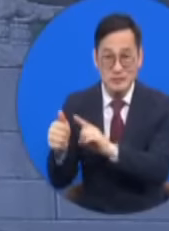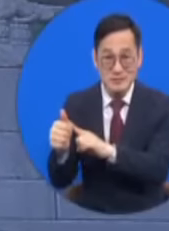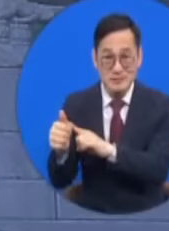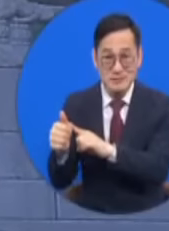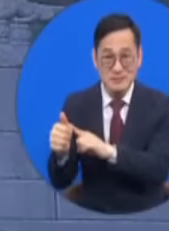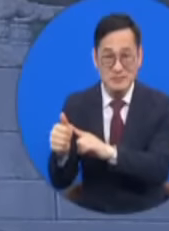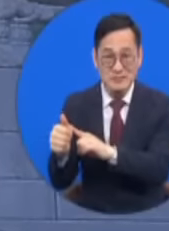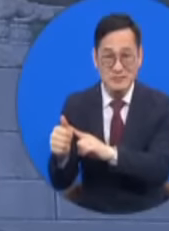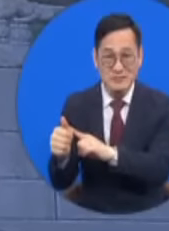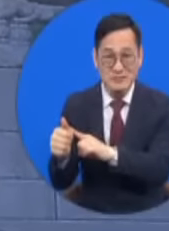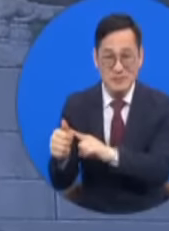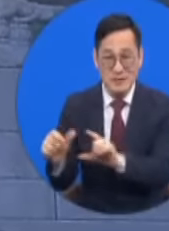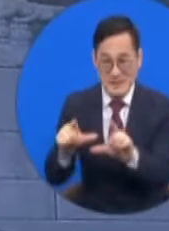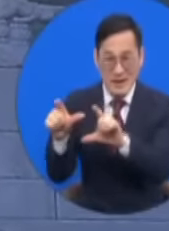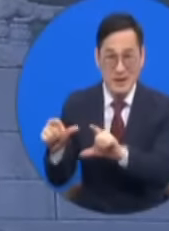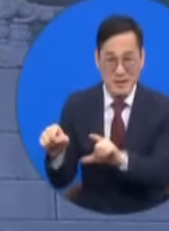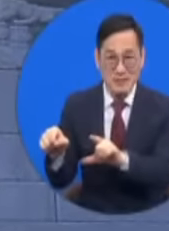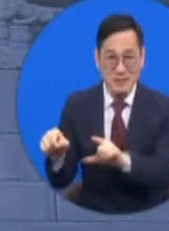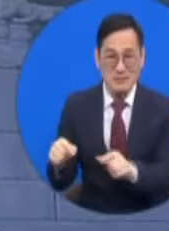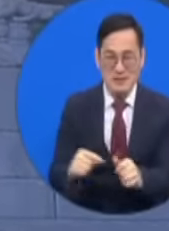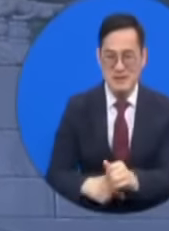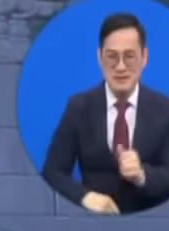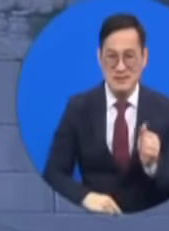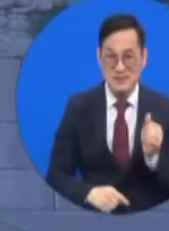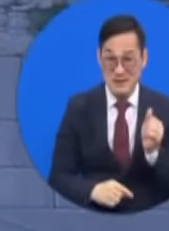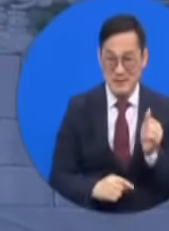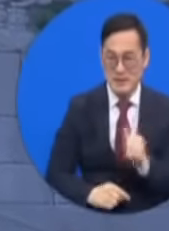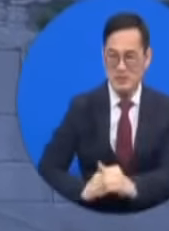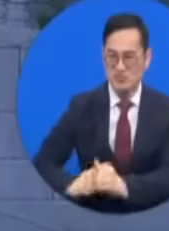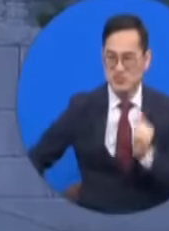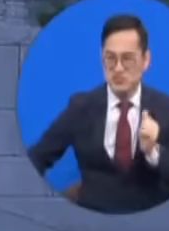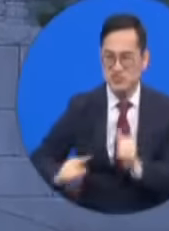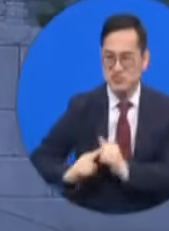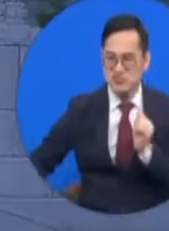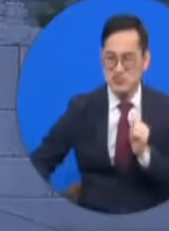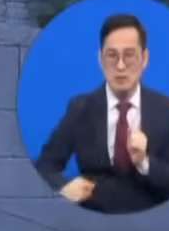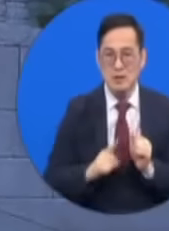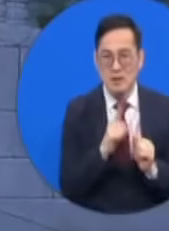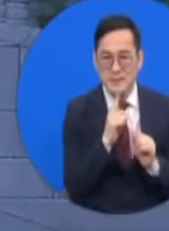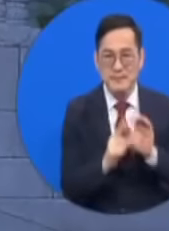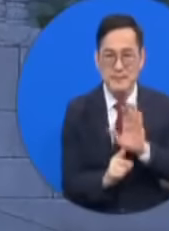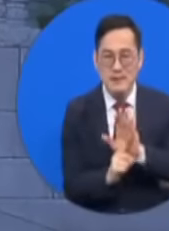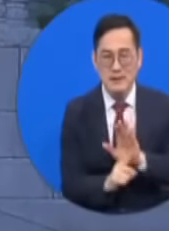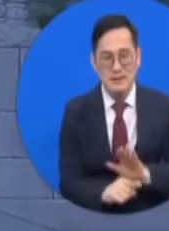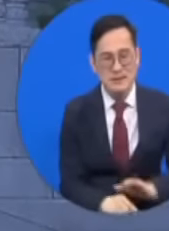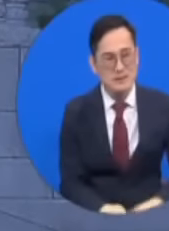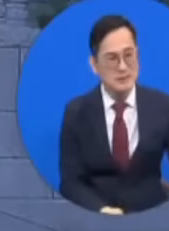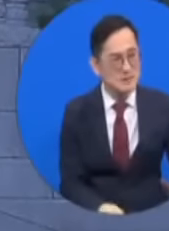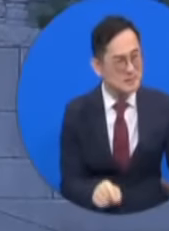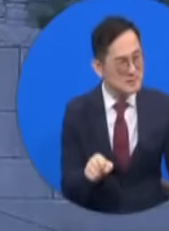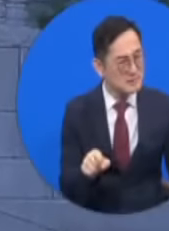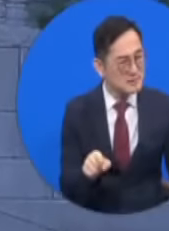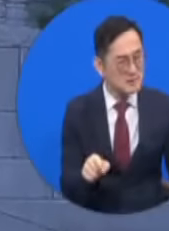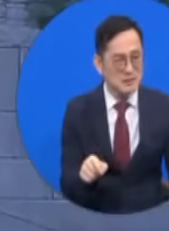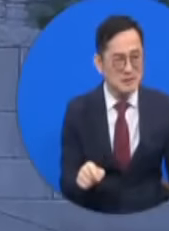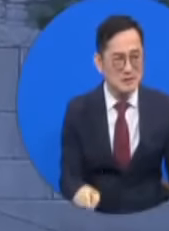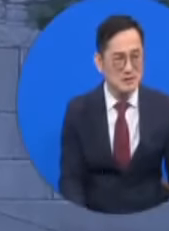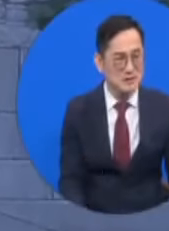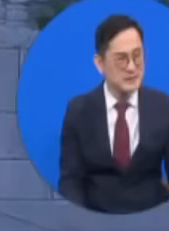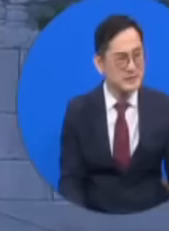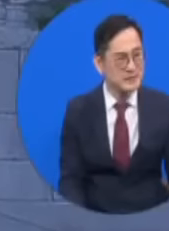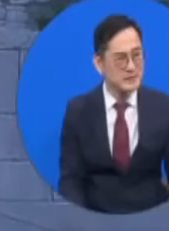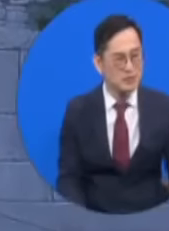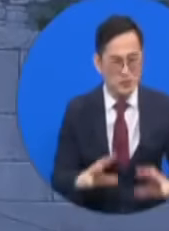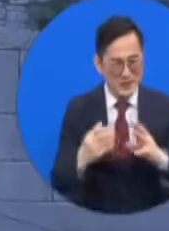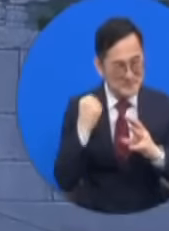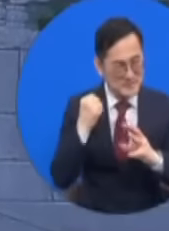대통령이 죽여야 한다라는 과격한 표현이 이 보수 정당의 어떤 품격과도 맞지 않고 대한민국